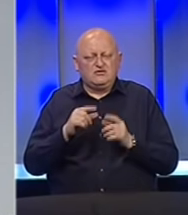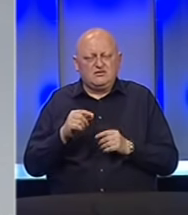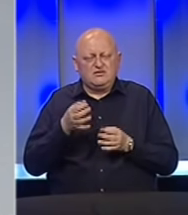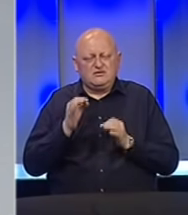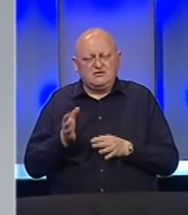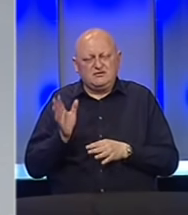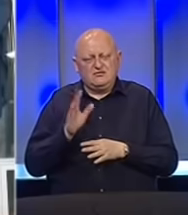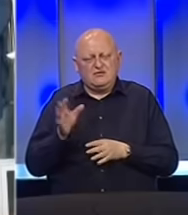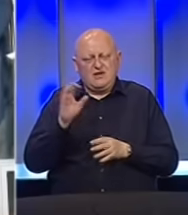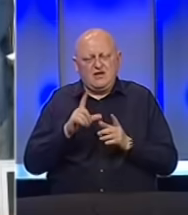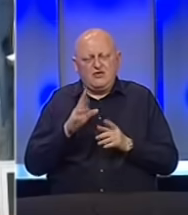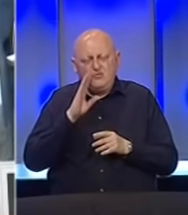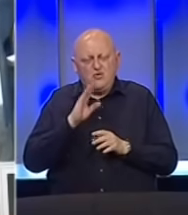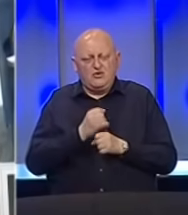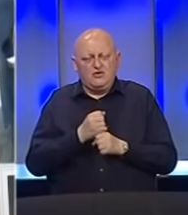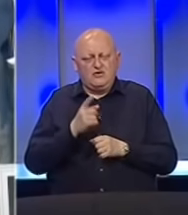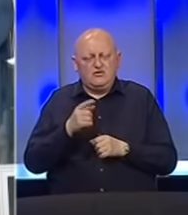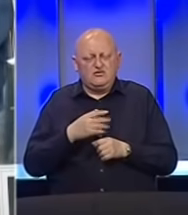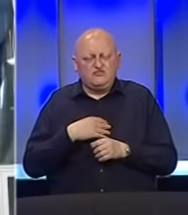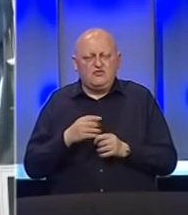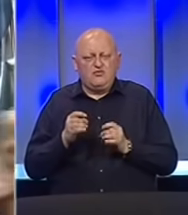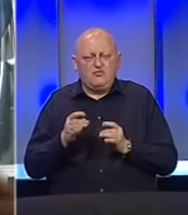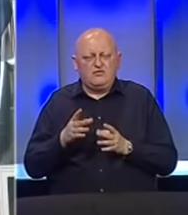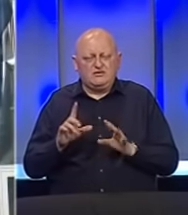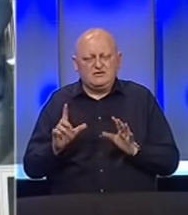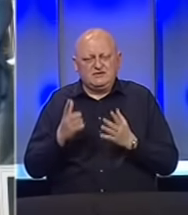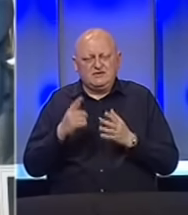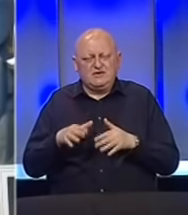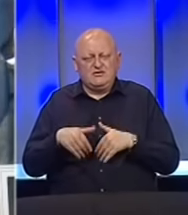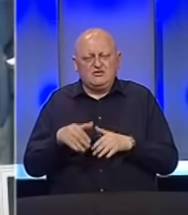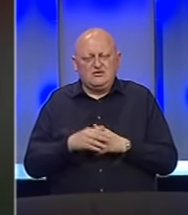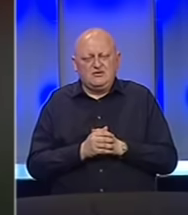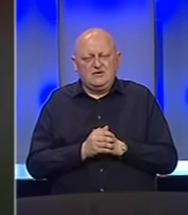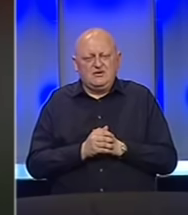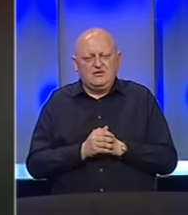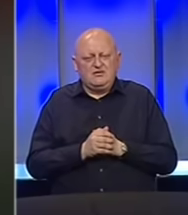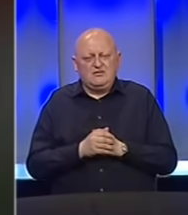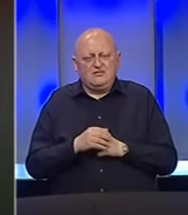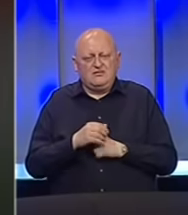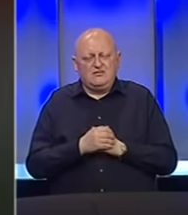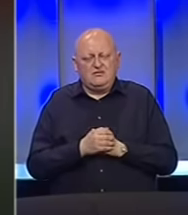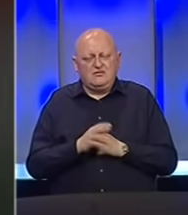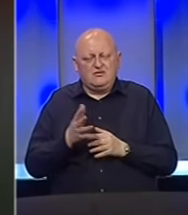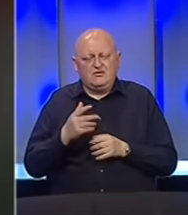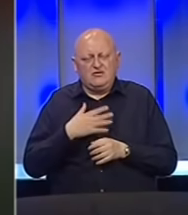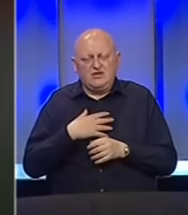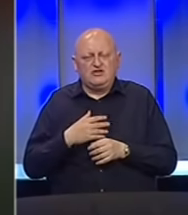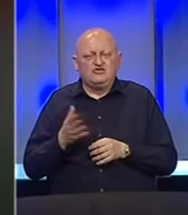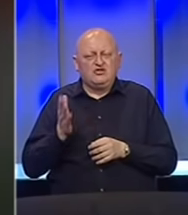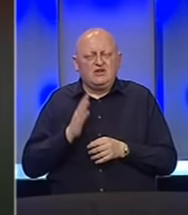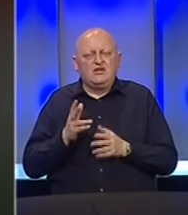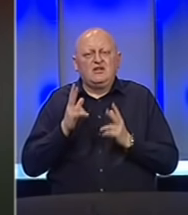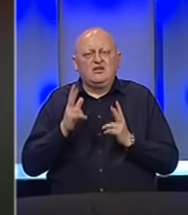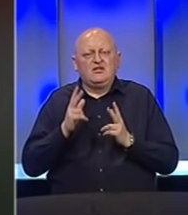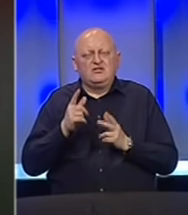specijalni predstavnik EU u BiH u svojoj poruci povodom 17. maja. Od nekih naših sugrađana traži